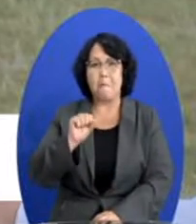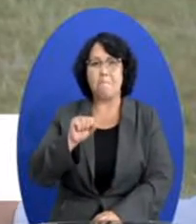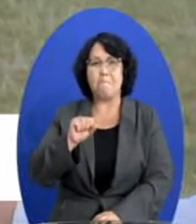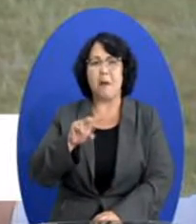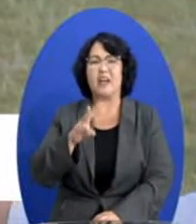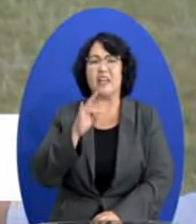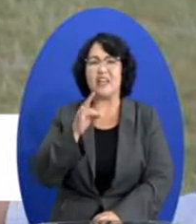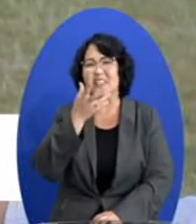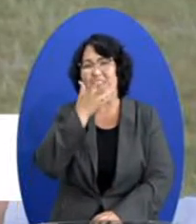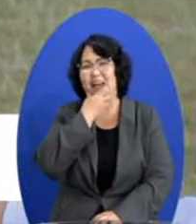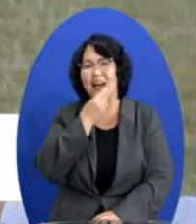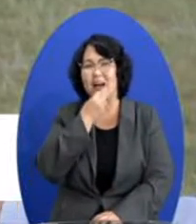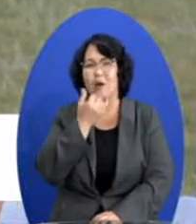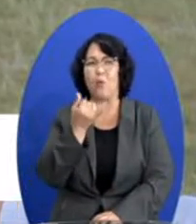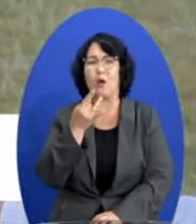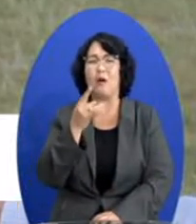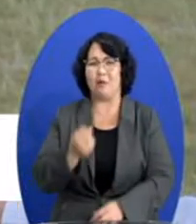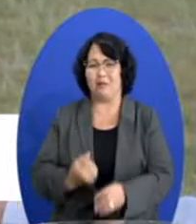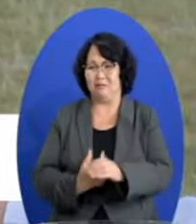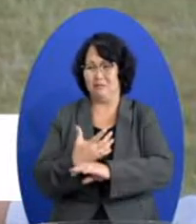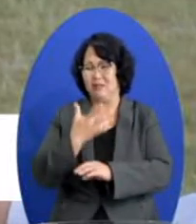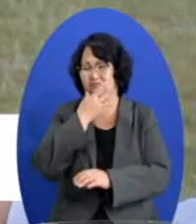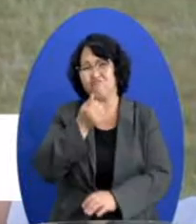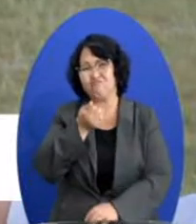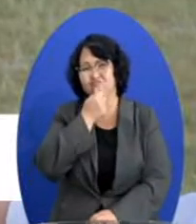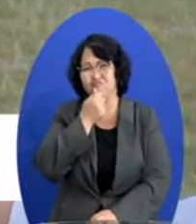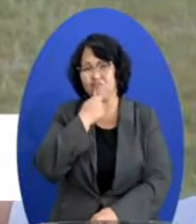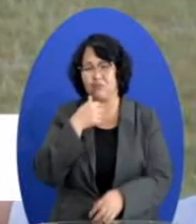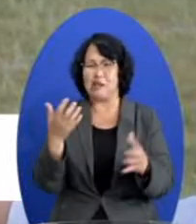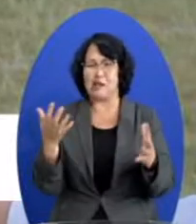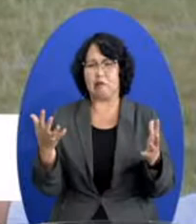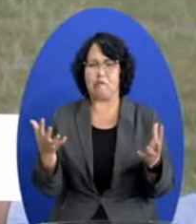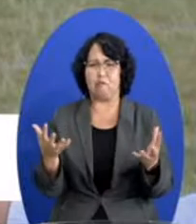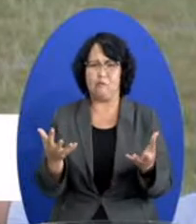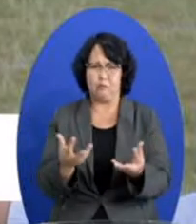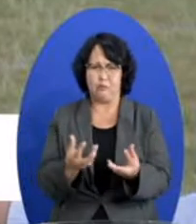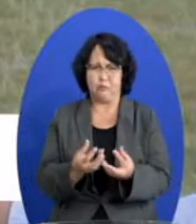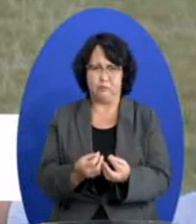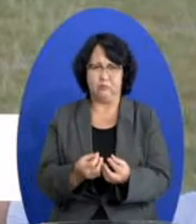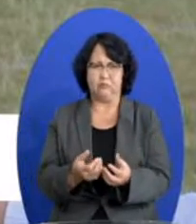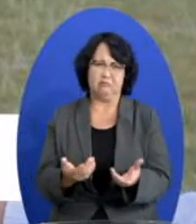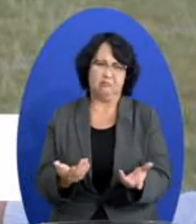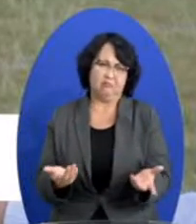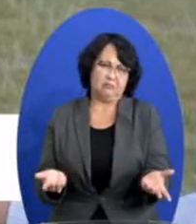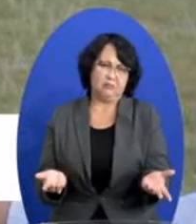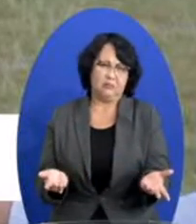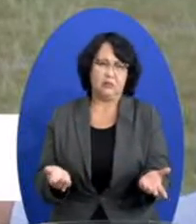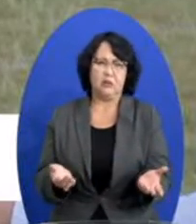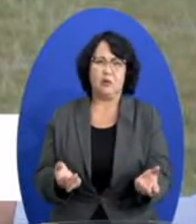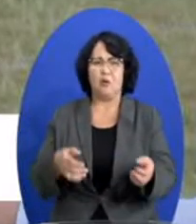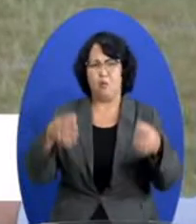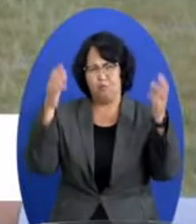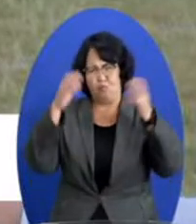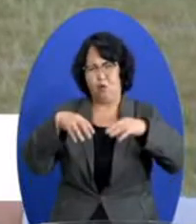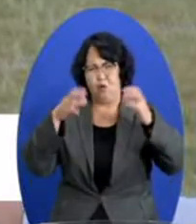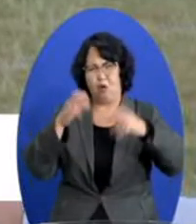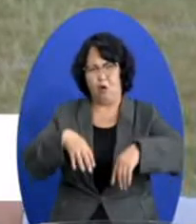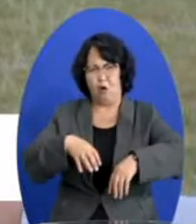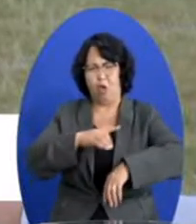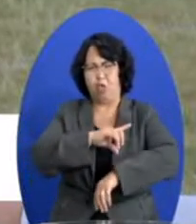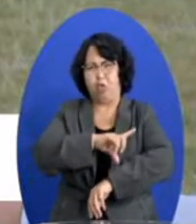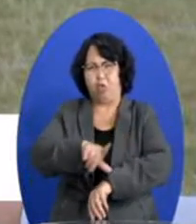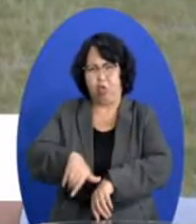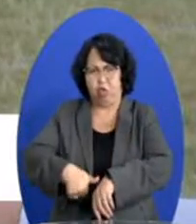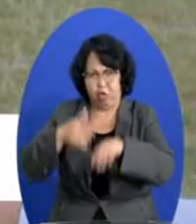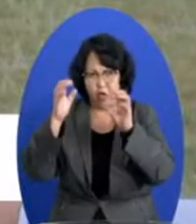бүрийн тийм нөгөө чичиг навч нь бол одоо энэ багассан. Тийм ургамлынхан талын. Тийм, бараа